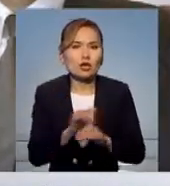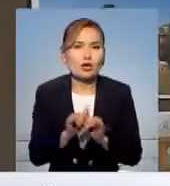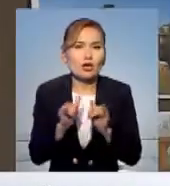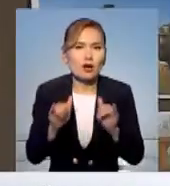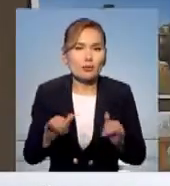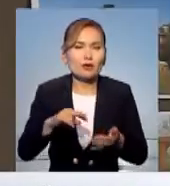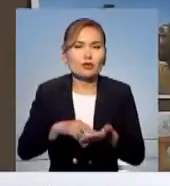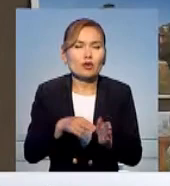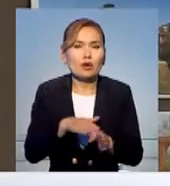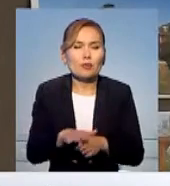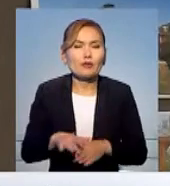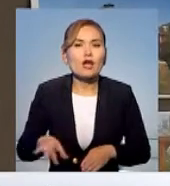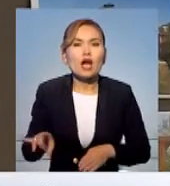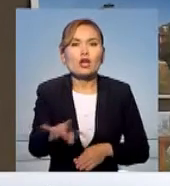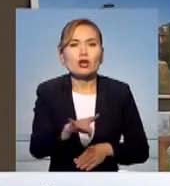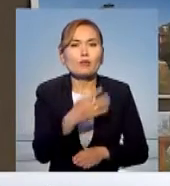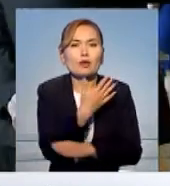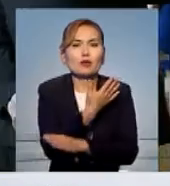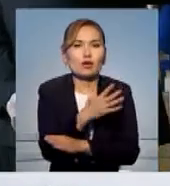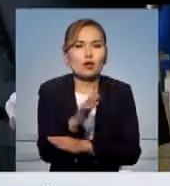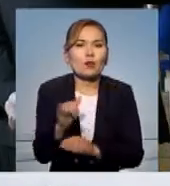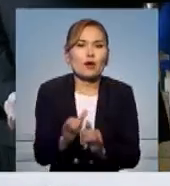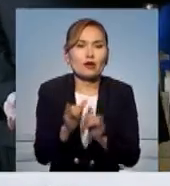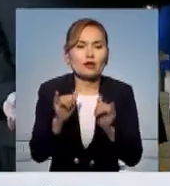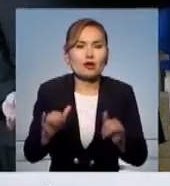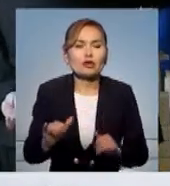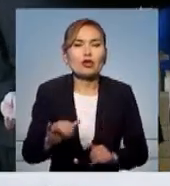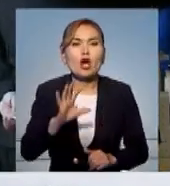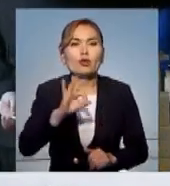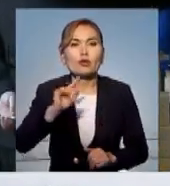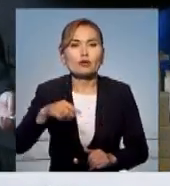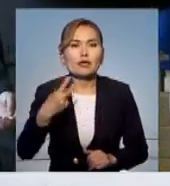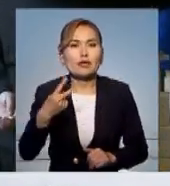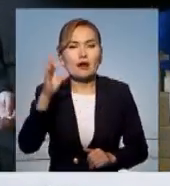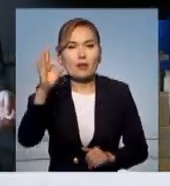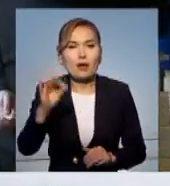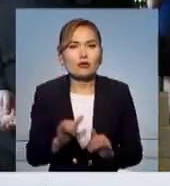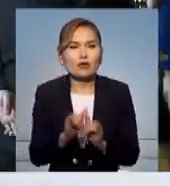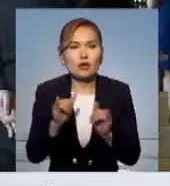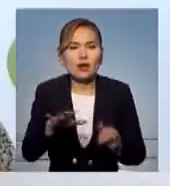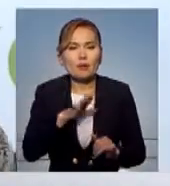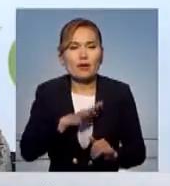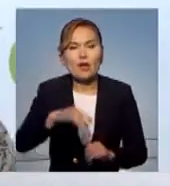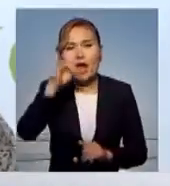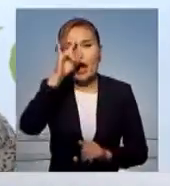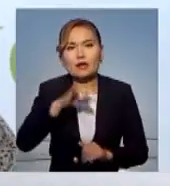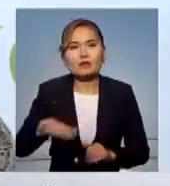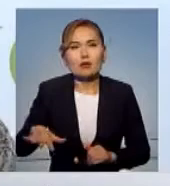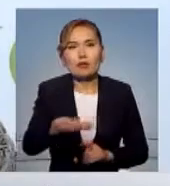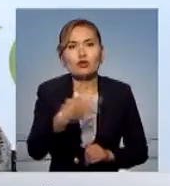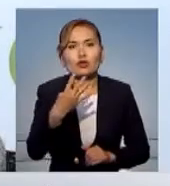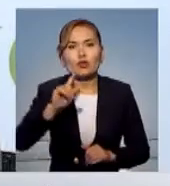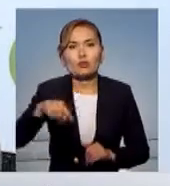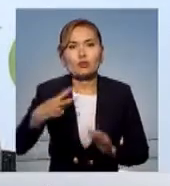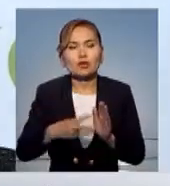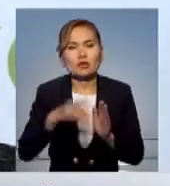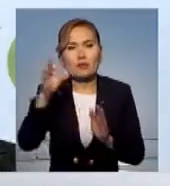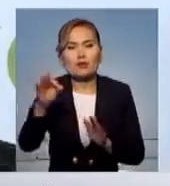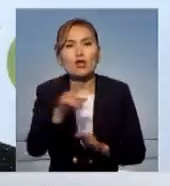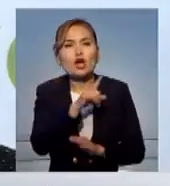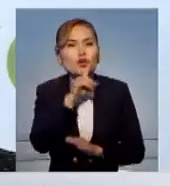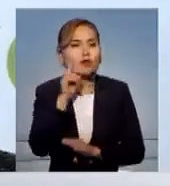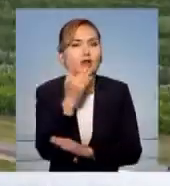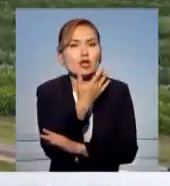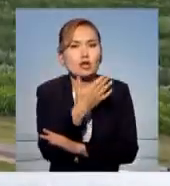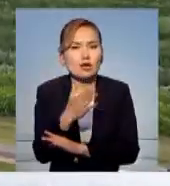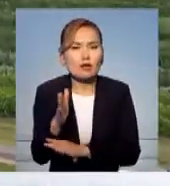Бұл республикадағы орман жамылғысын 0,2% арттырды. Қазір ел территориясының 4,7% жасыл желек алып